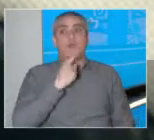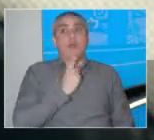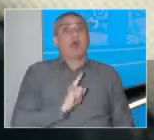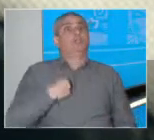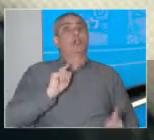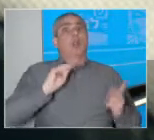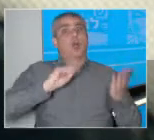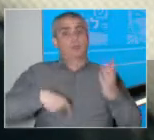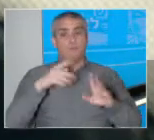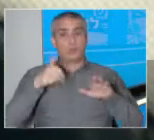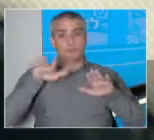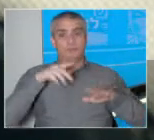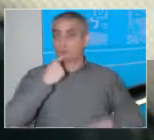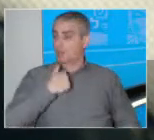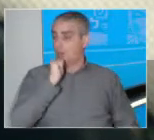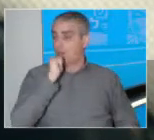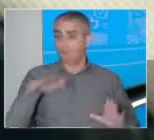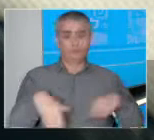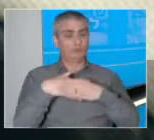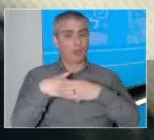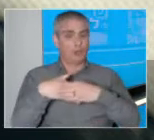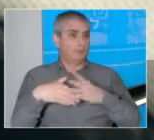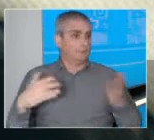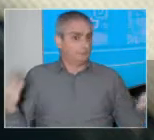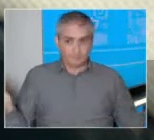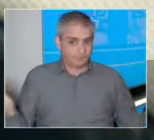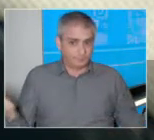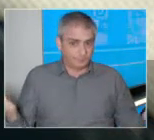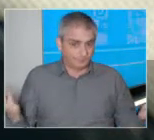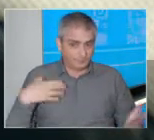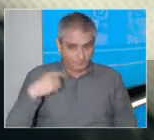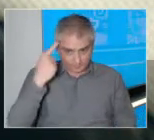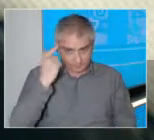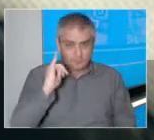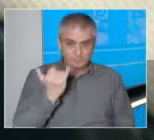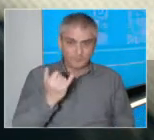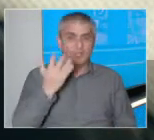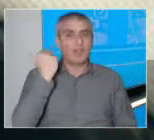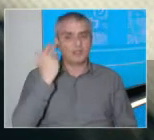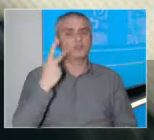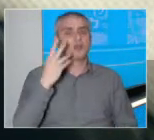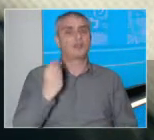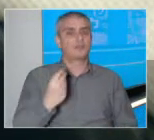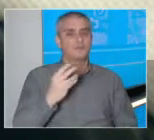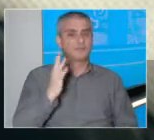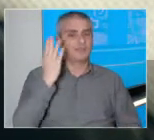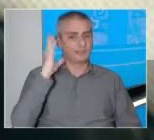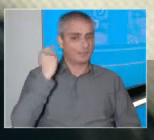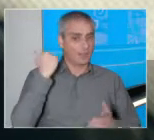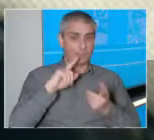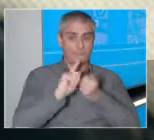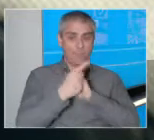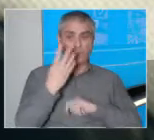להגיד, ראש הממשלה היחיד שאומר, אני לא רוצה שלום. אז אני חושב שכן, זה היה יותר טוב, לו, היו לו,